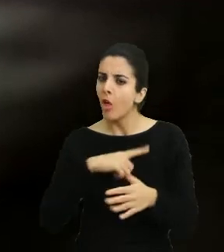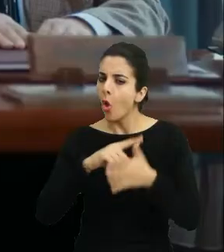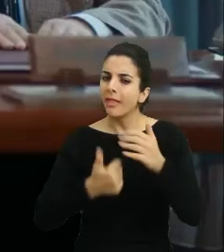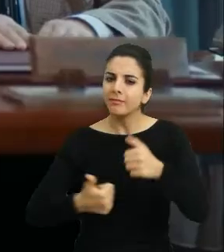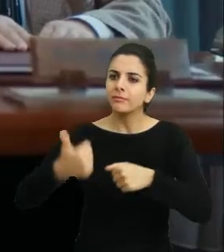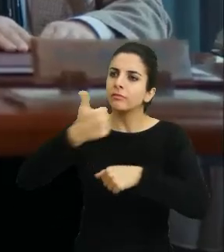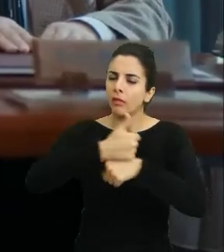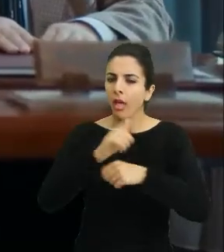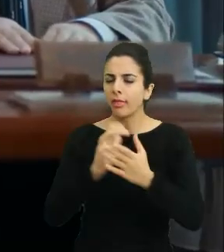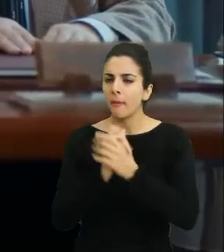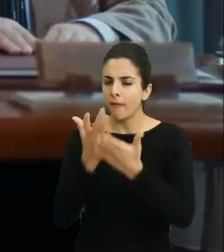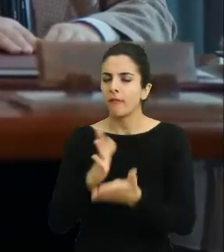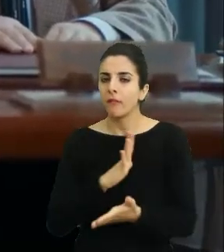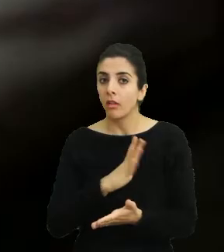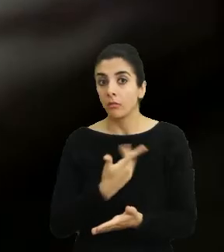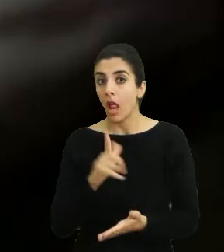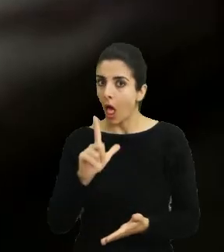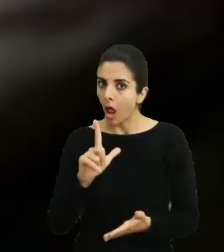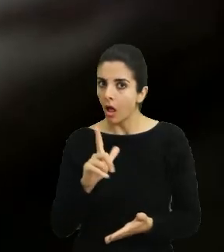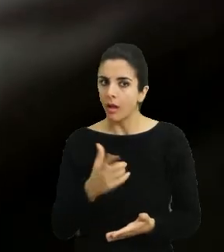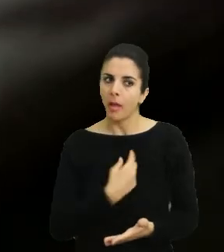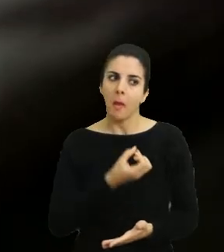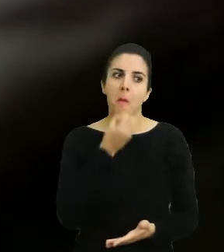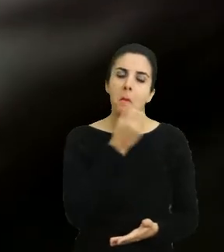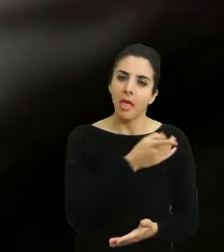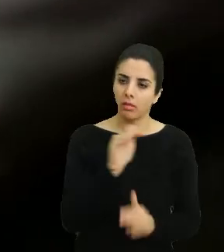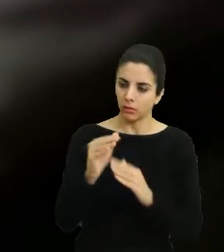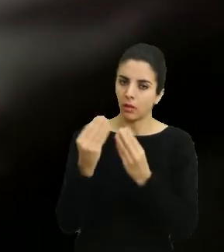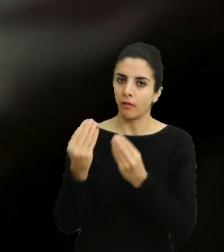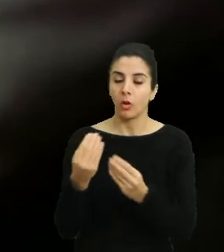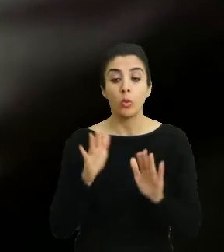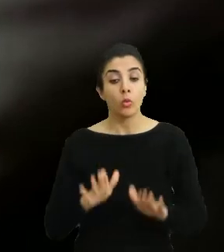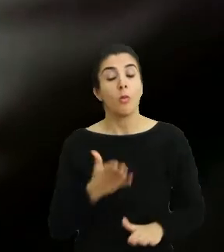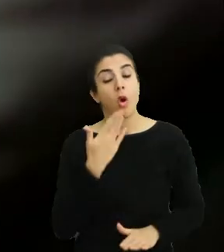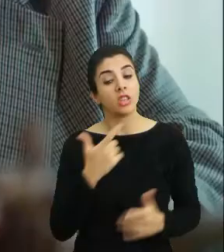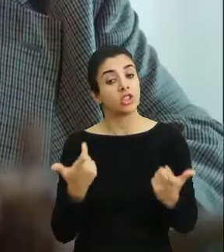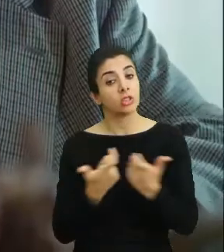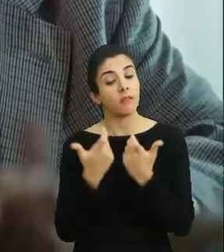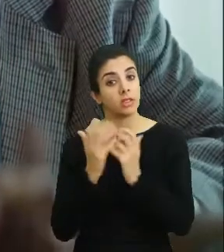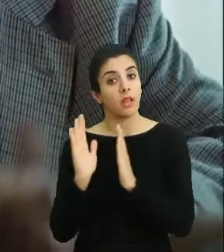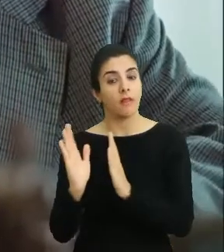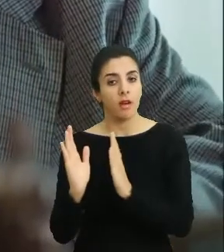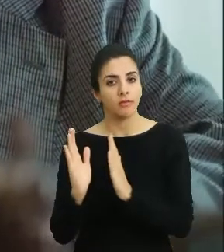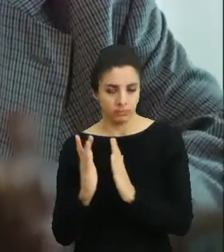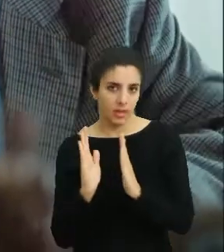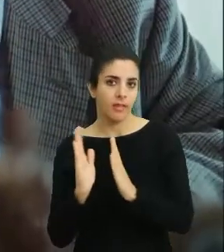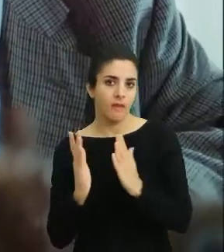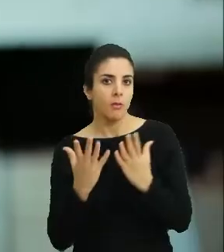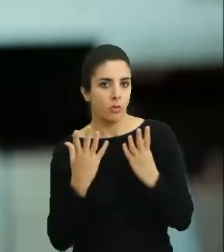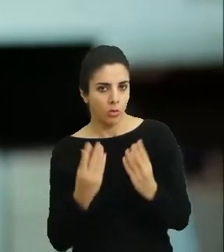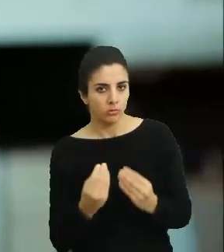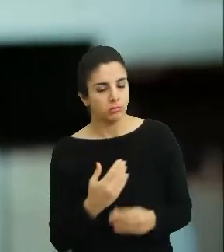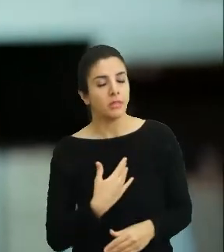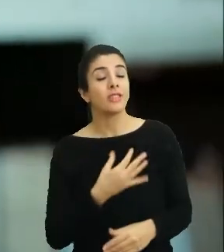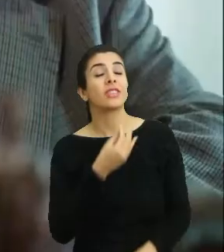ediyordur. Gerekirse fark etmelerini sağlayacağım. Yılmak yok. Savaşa devam. Devam. Çok